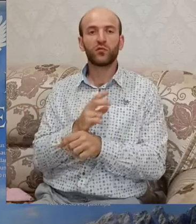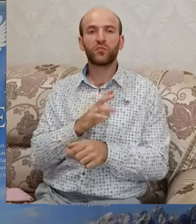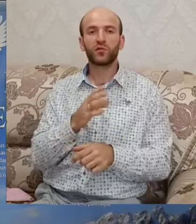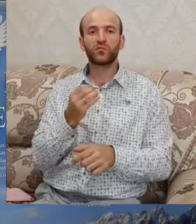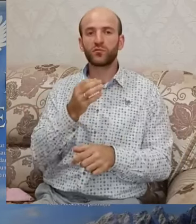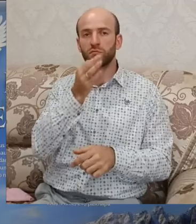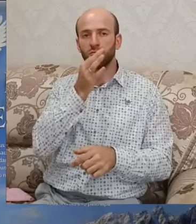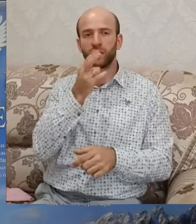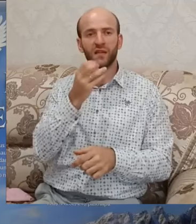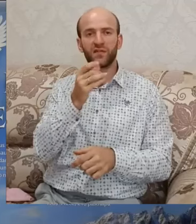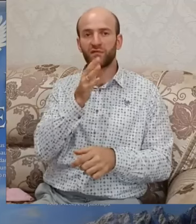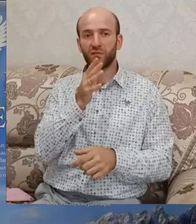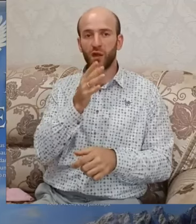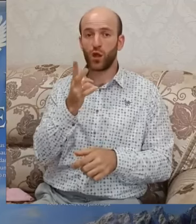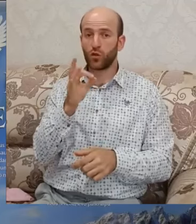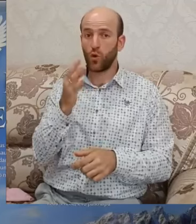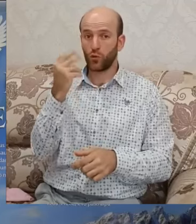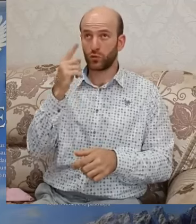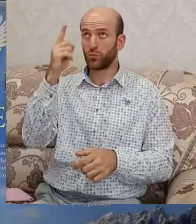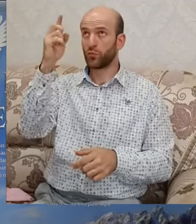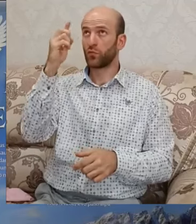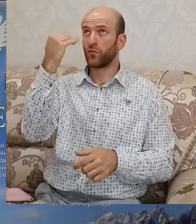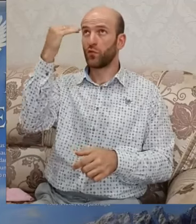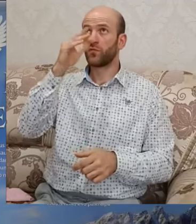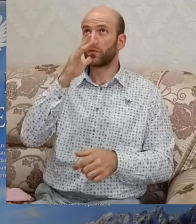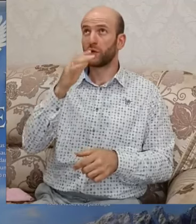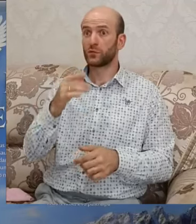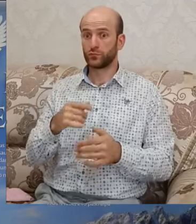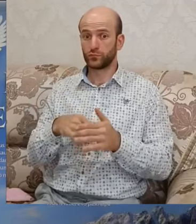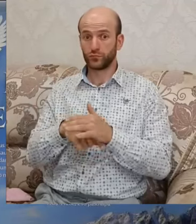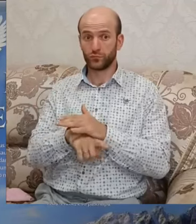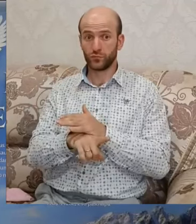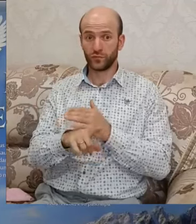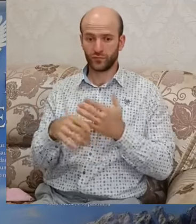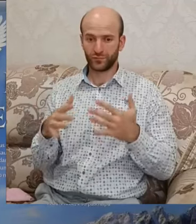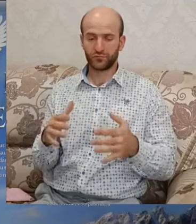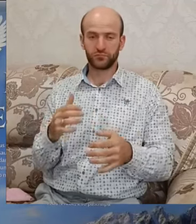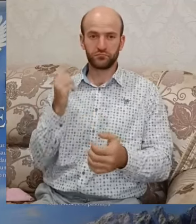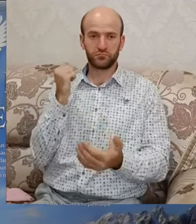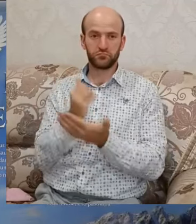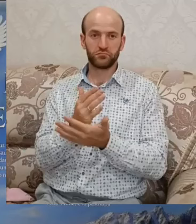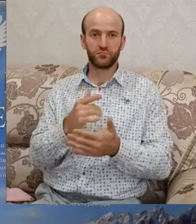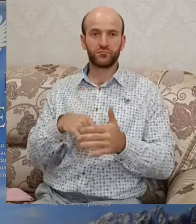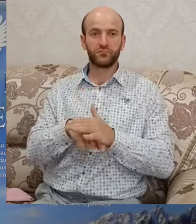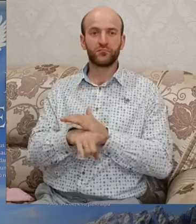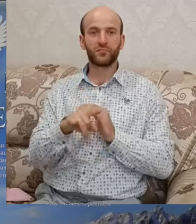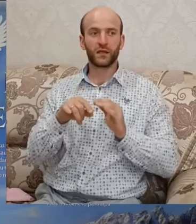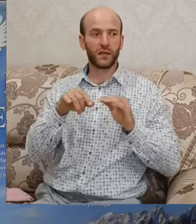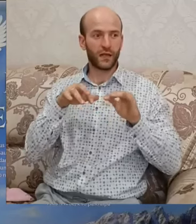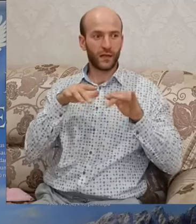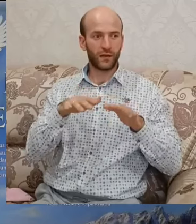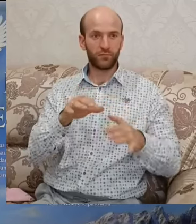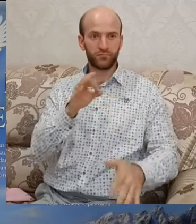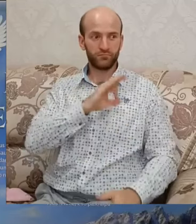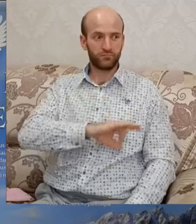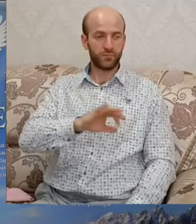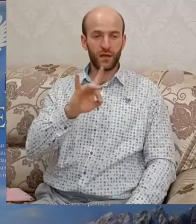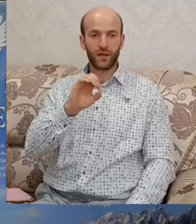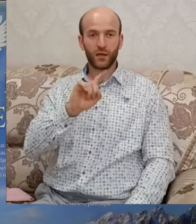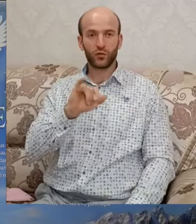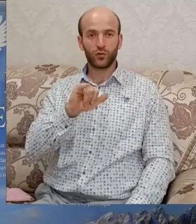matom rezultatus. Мы видим результаты. Amen. Amen. Žinote, aš džiaugiuosi, kad mes buvome jame prieš pasaulio pamato